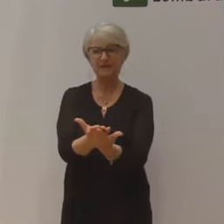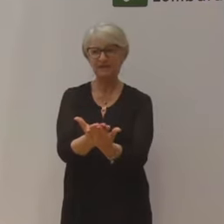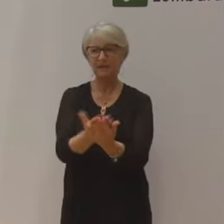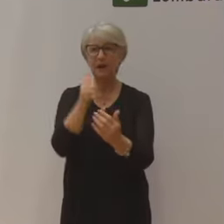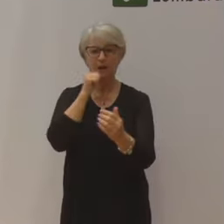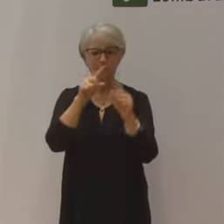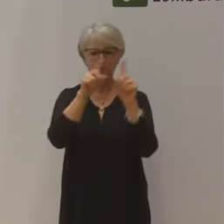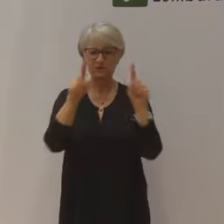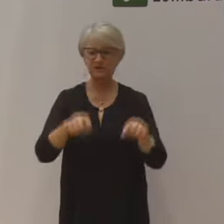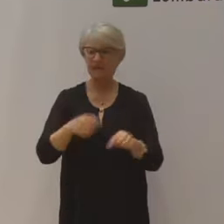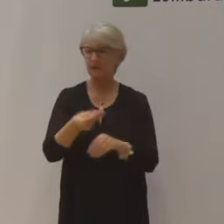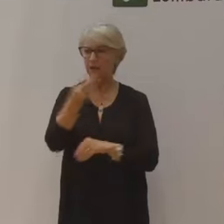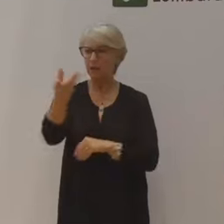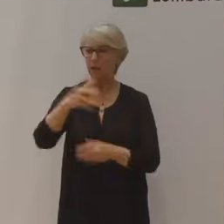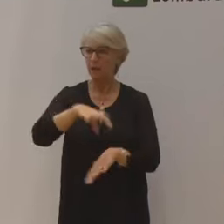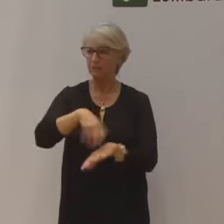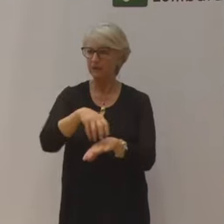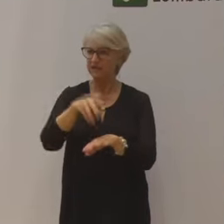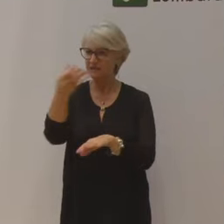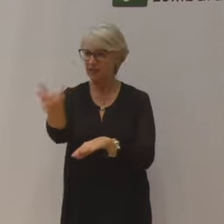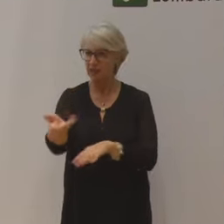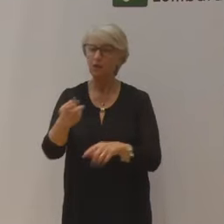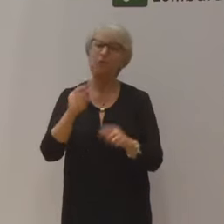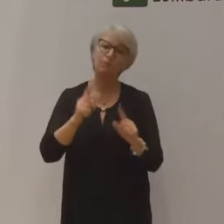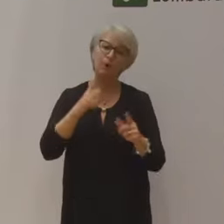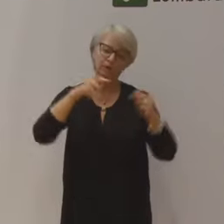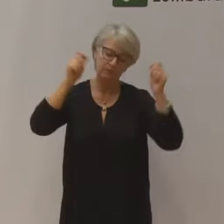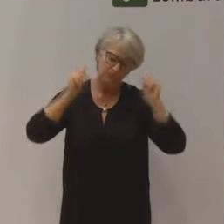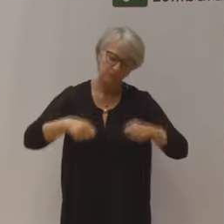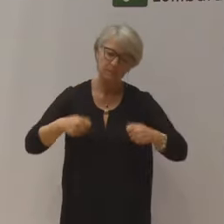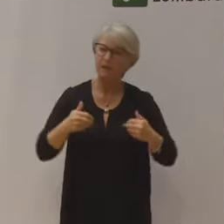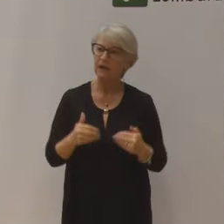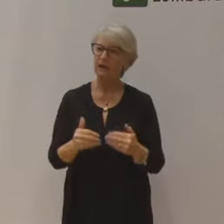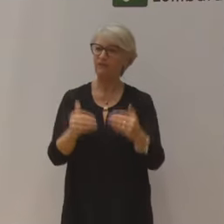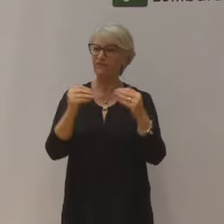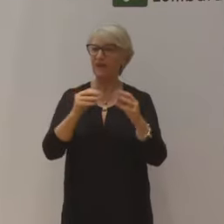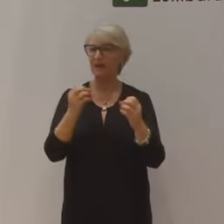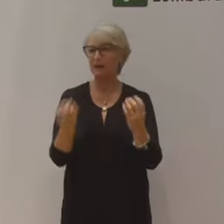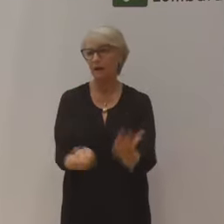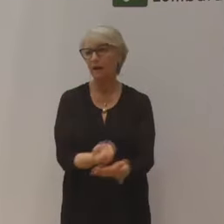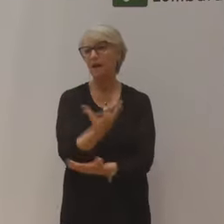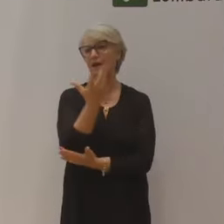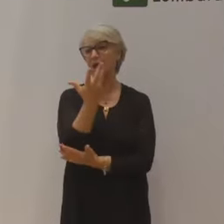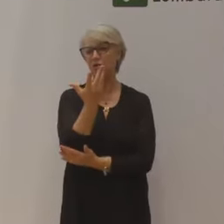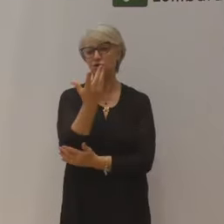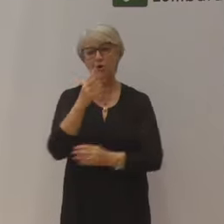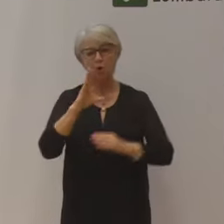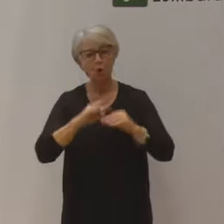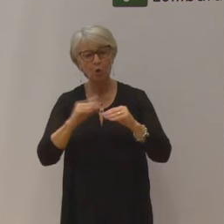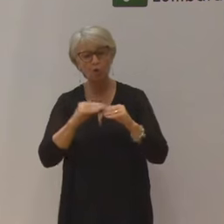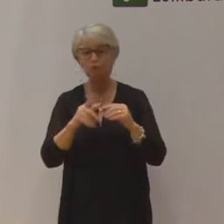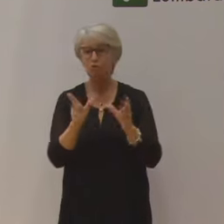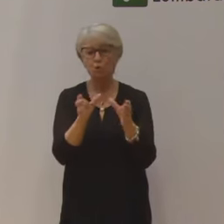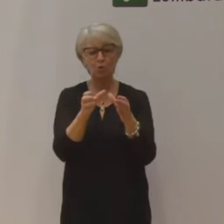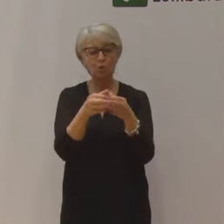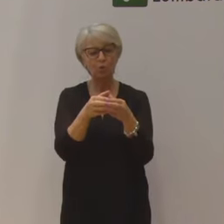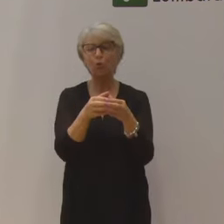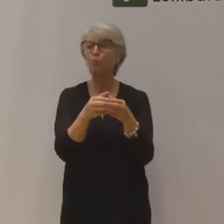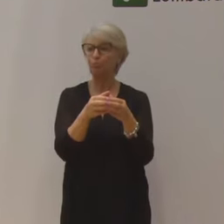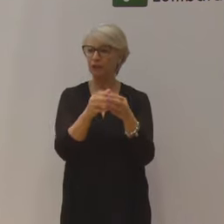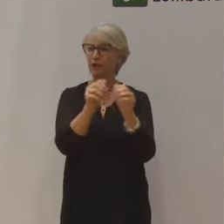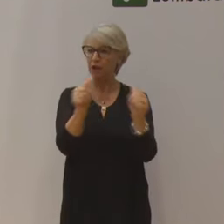al Ministero. E sulla base di quelle, quindi dare avvio proprio alla creazione e alla costruzione di questi gruppi di